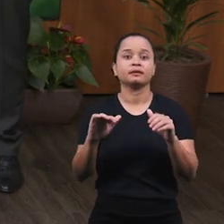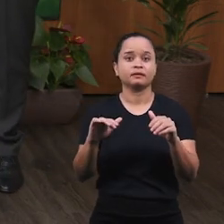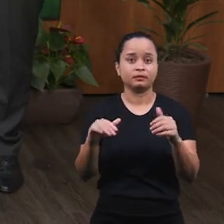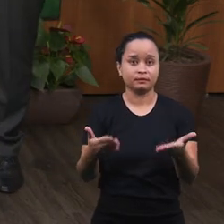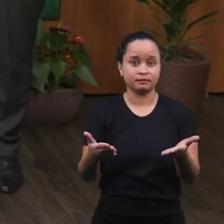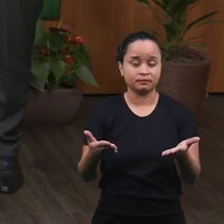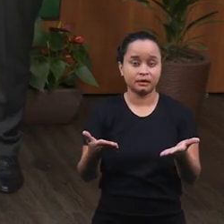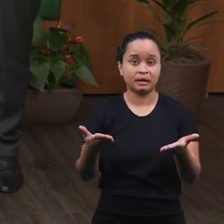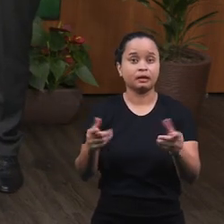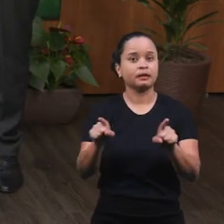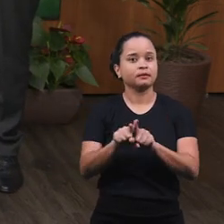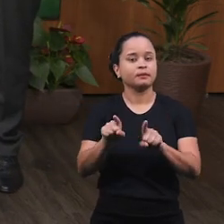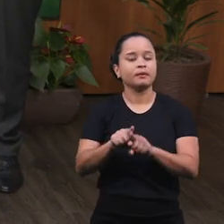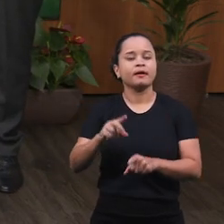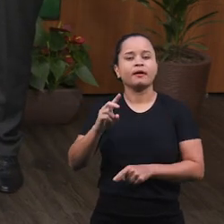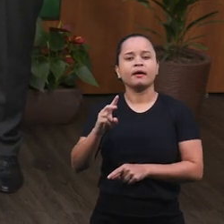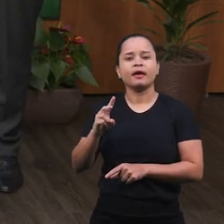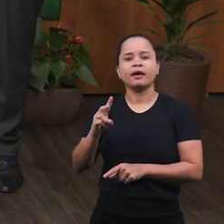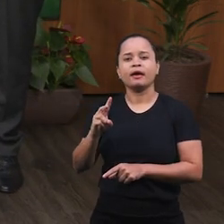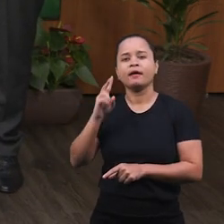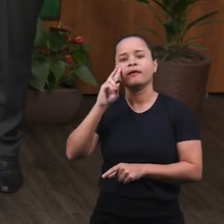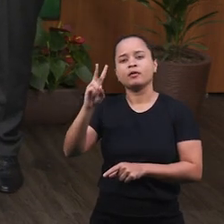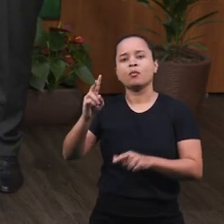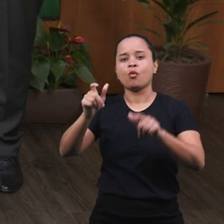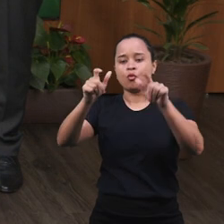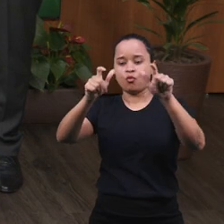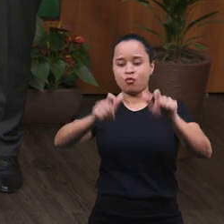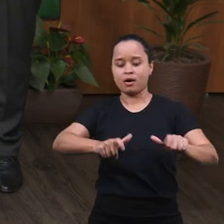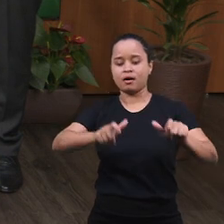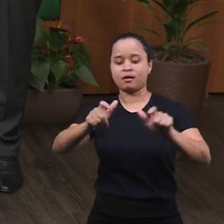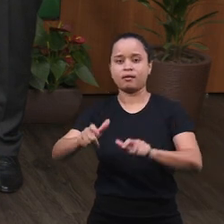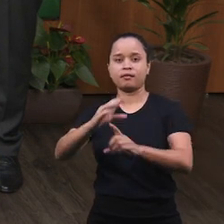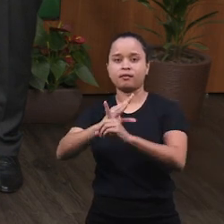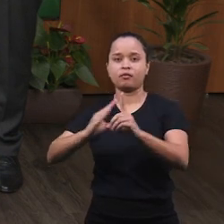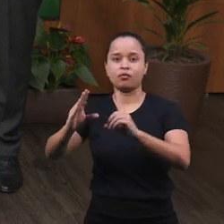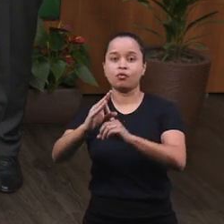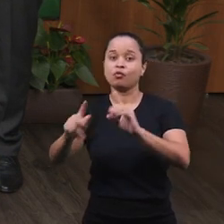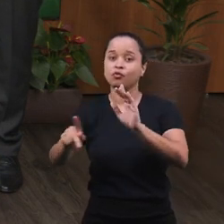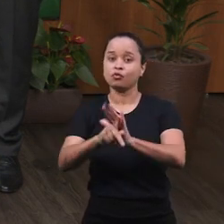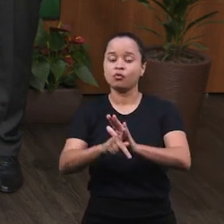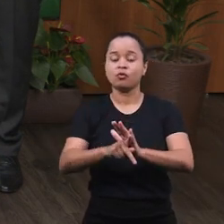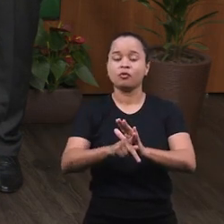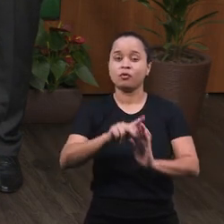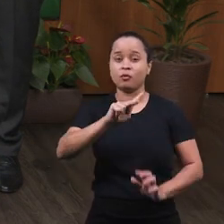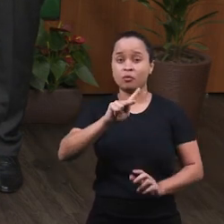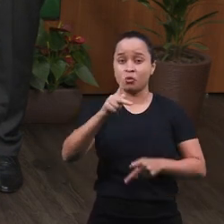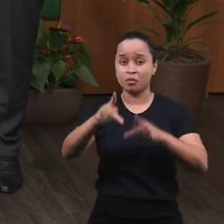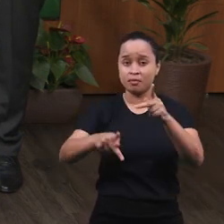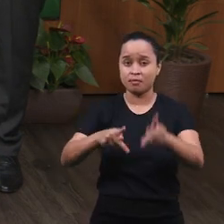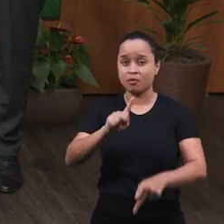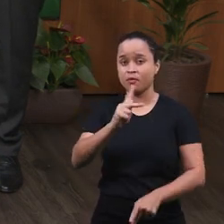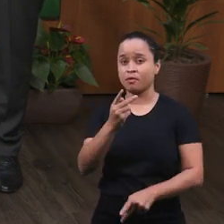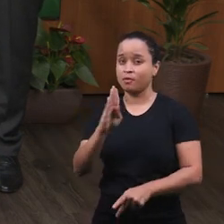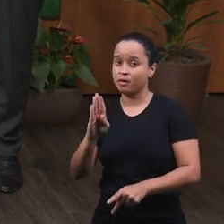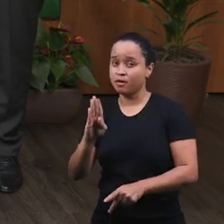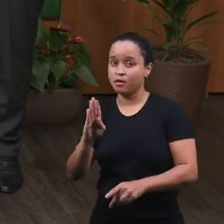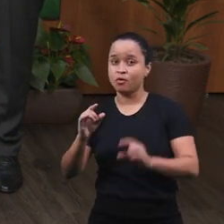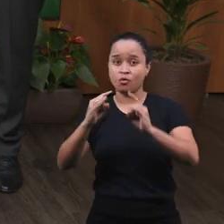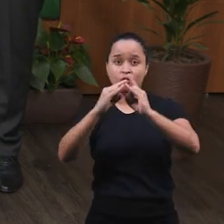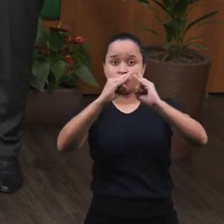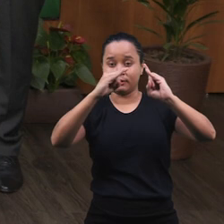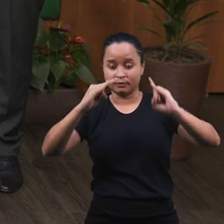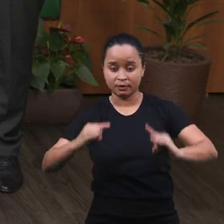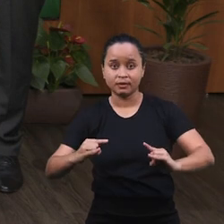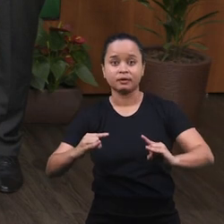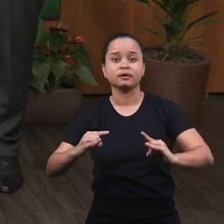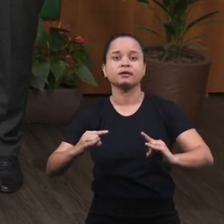Nous voyons donc que les locaux de culte des Hébreux, le tabernacle, le